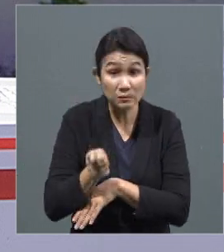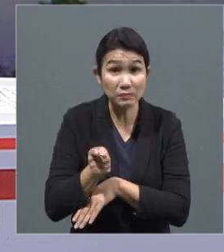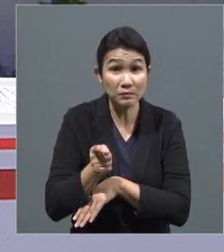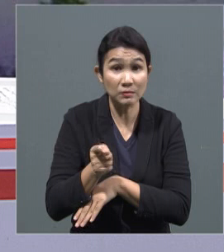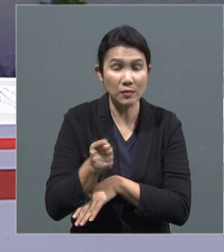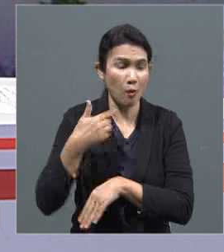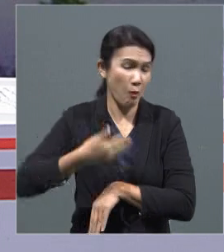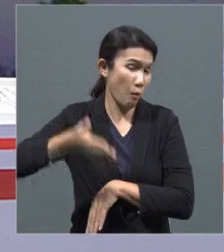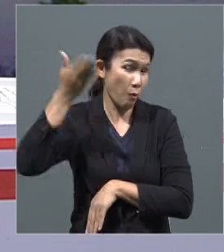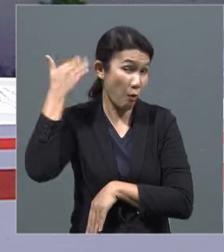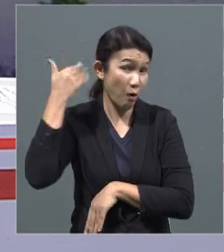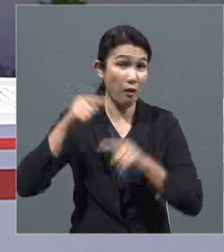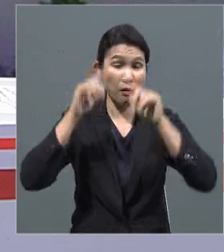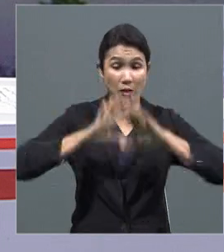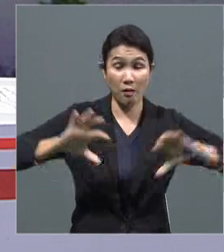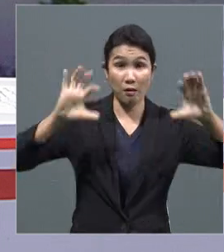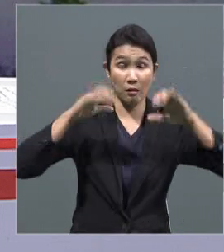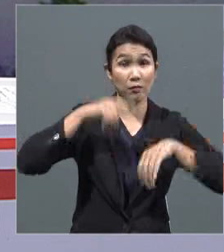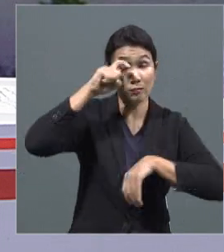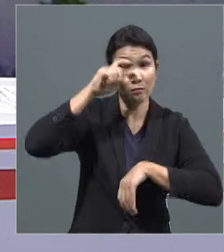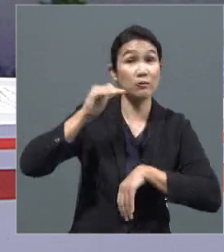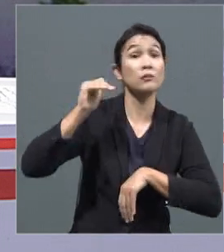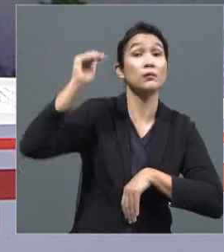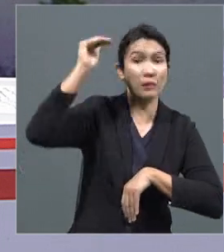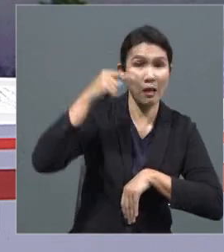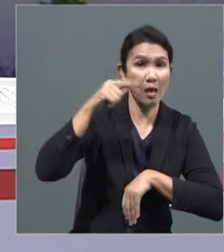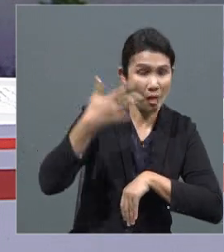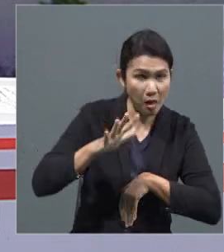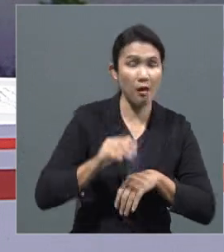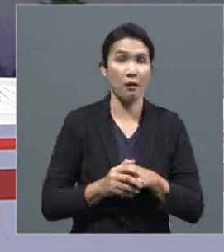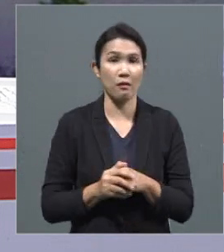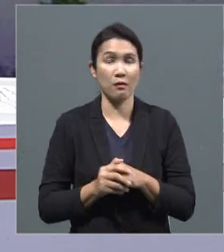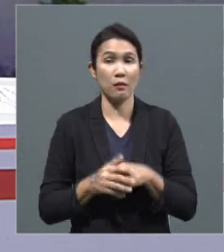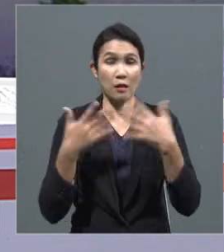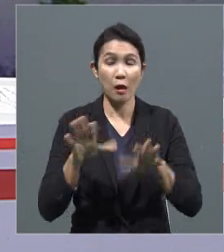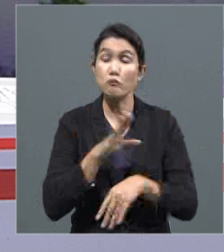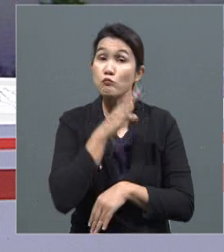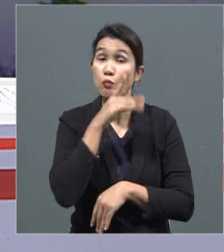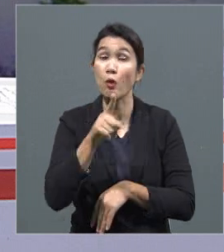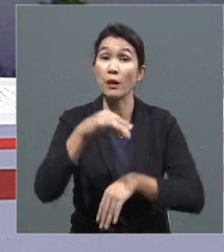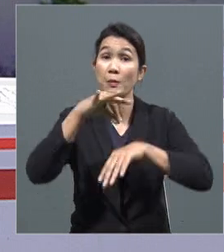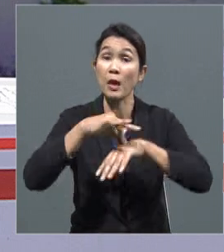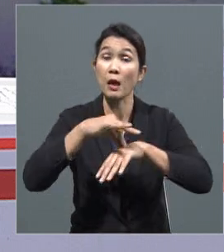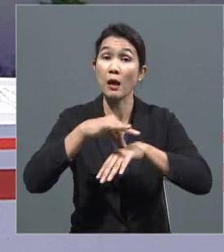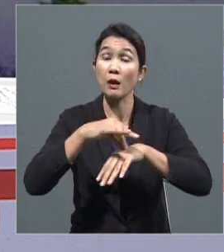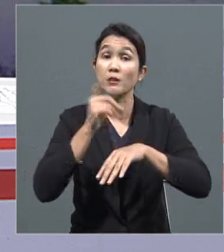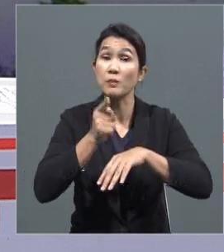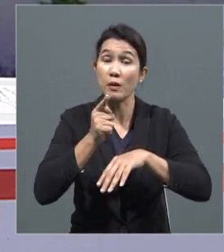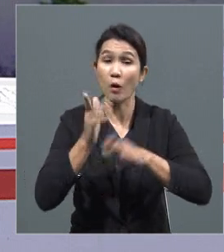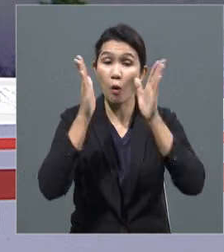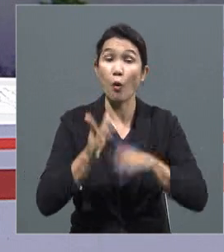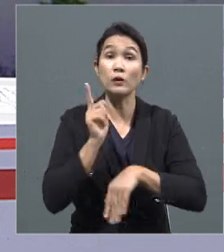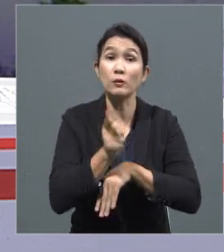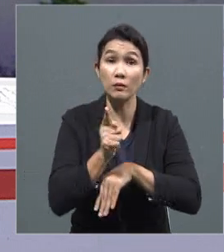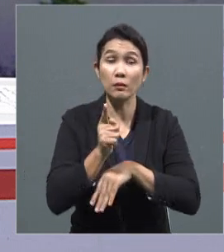กับสมัยรัฐบาลนายกเศรษฐาทวีสิน ค่ะนั่นหมายความว่าถ้าคนเดิมเก้าอี้เดิมและอีกฝากฝั่งหนึ่งร้อยเอกธรรมนั